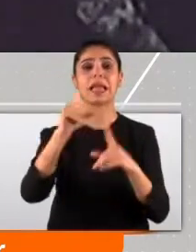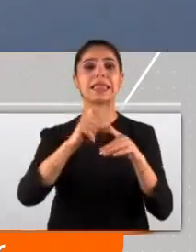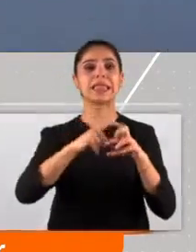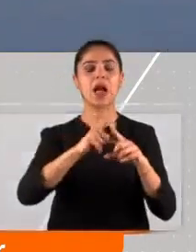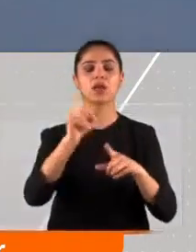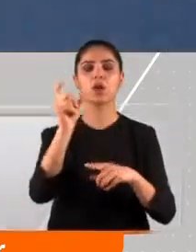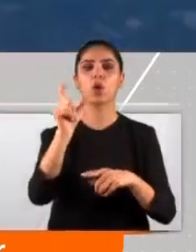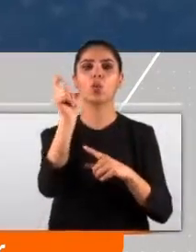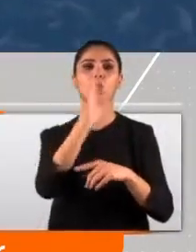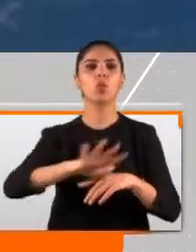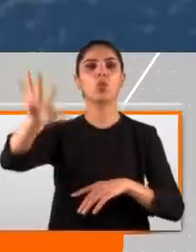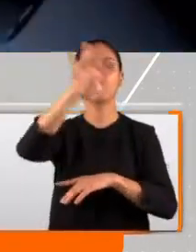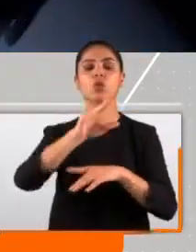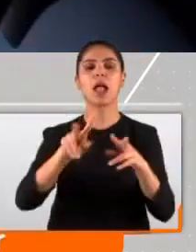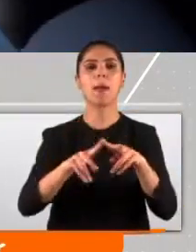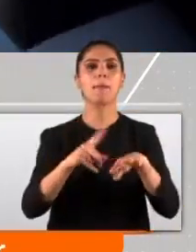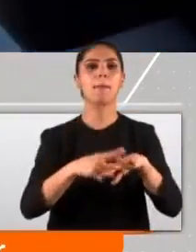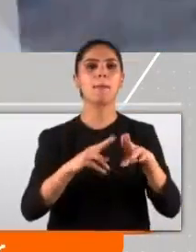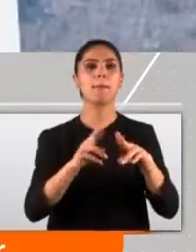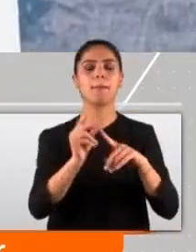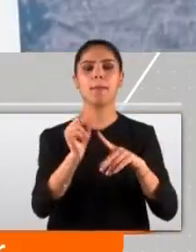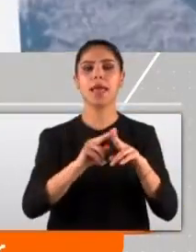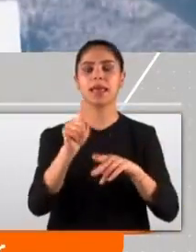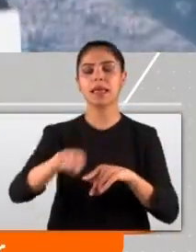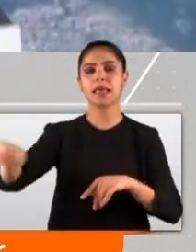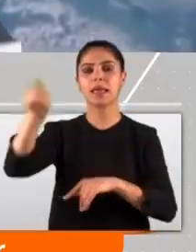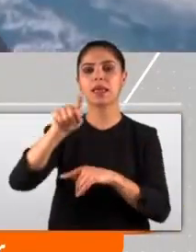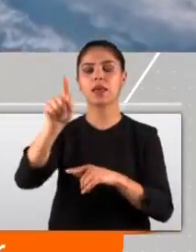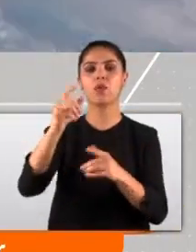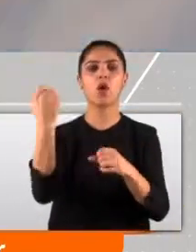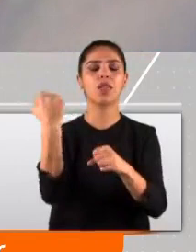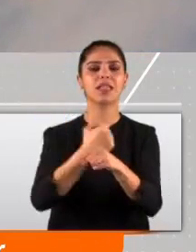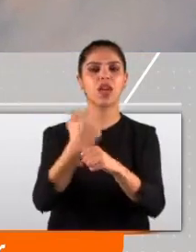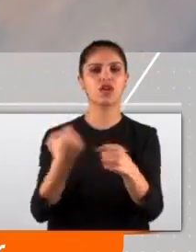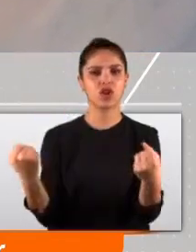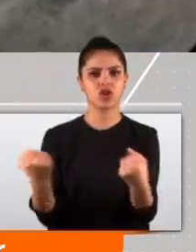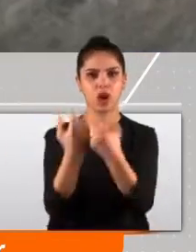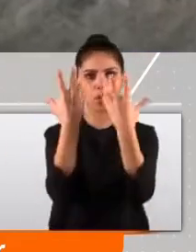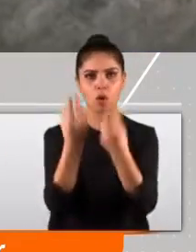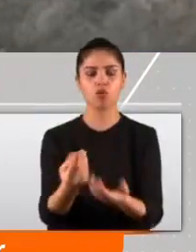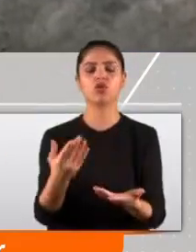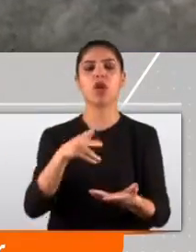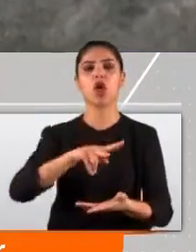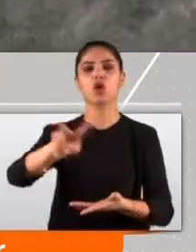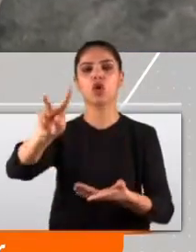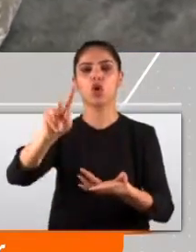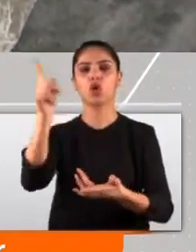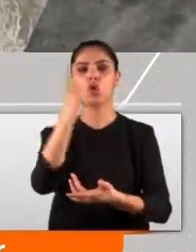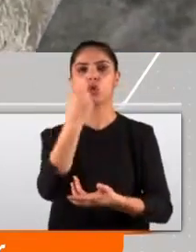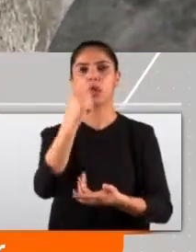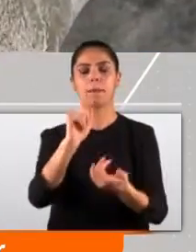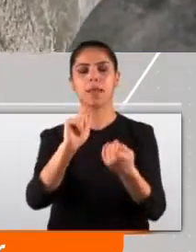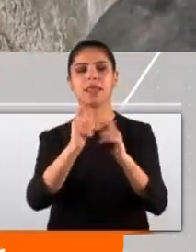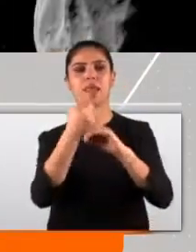yılında dünyanın 11 milyon kilometre uzağından geçecek olan Didymos göktaşına çarpacak ve yörüngesinde %1'lik